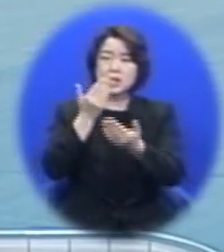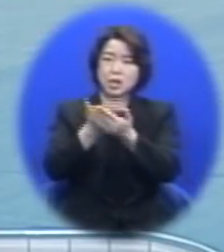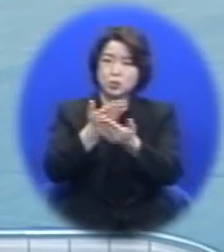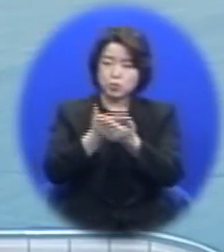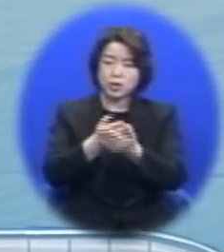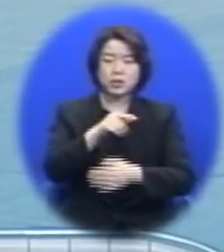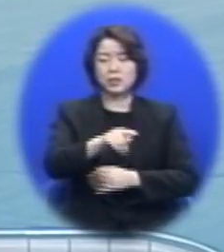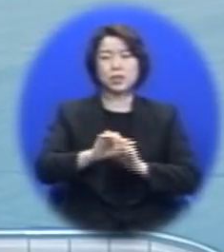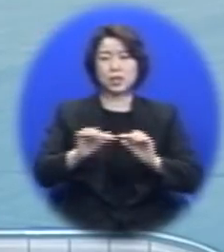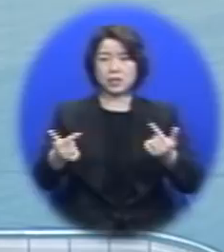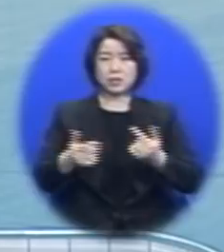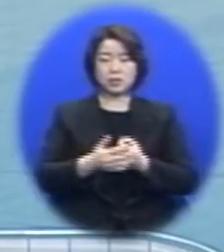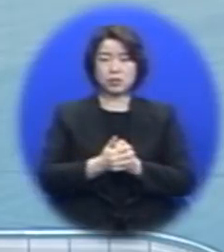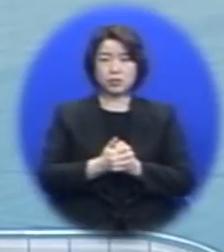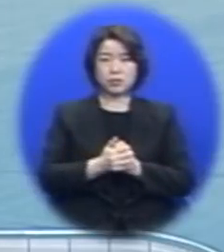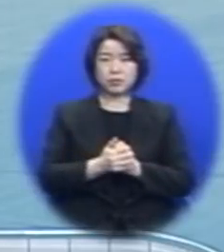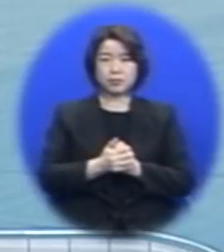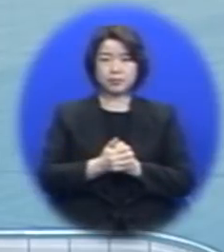그게 아니에요.